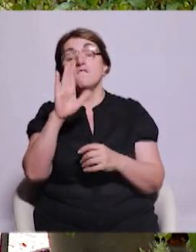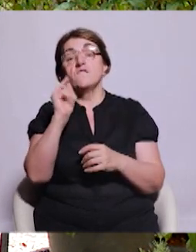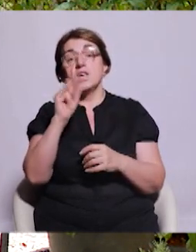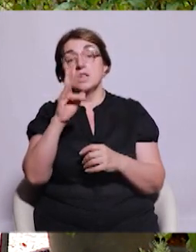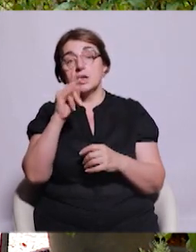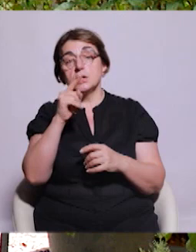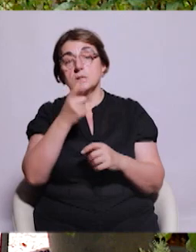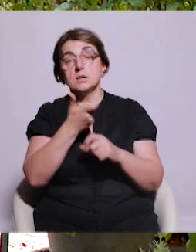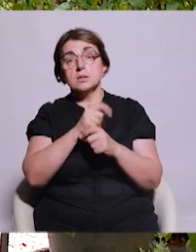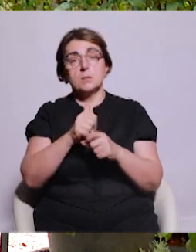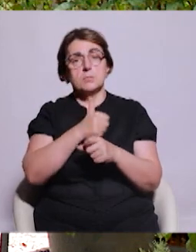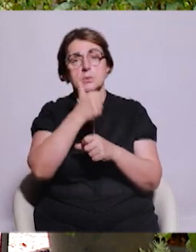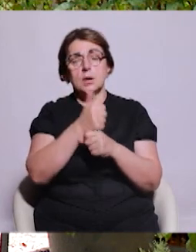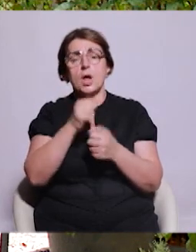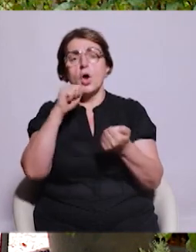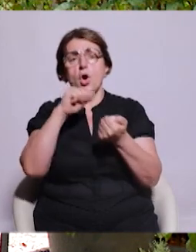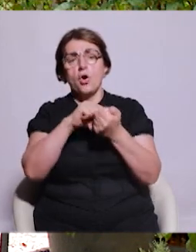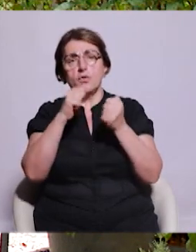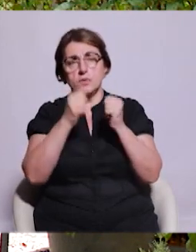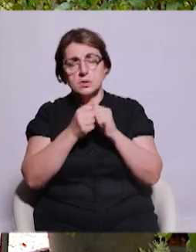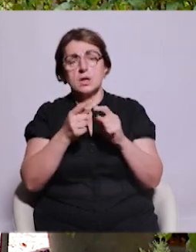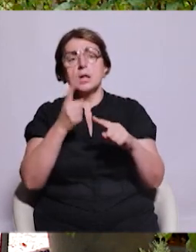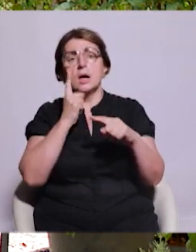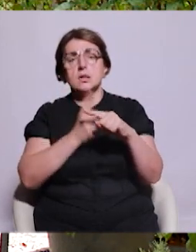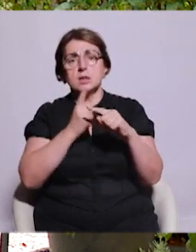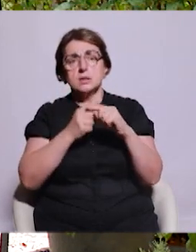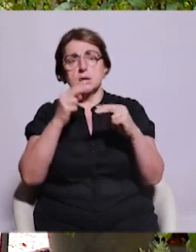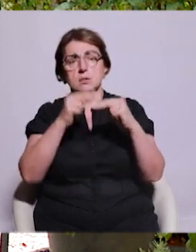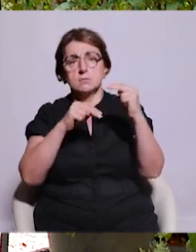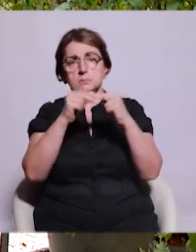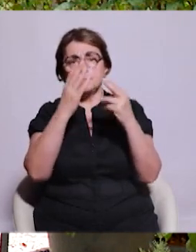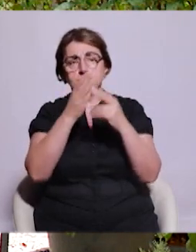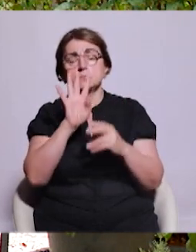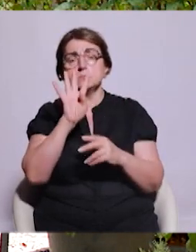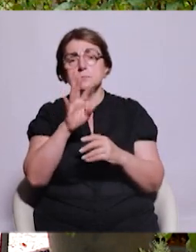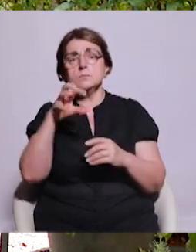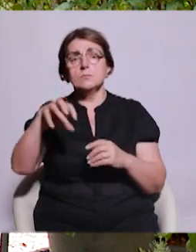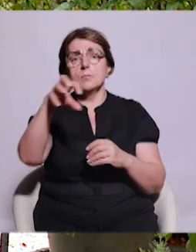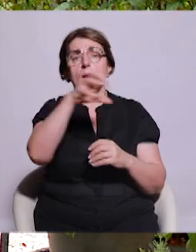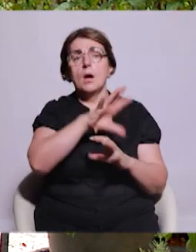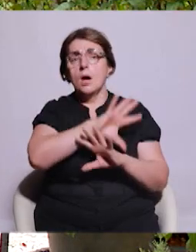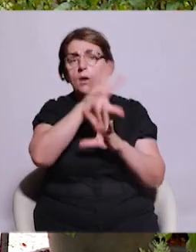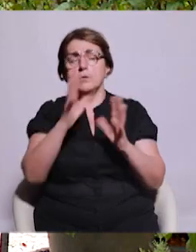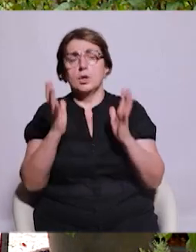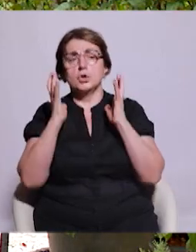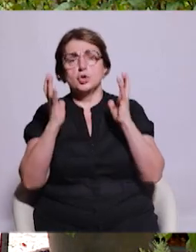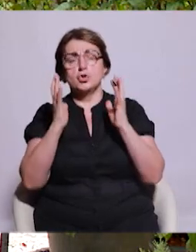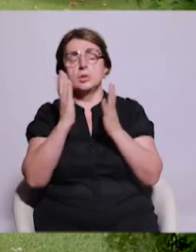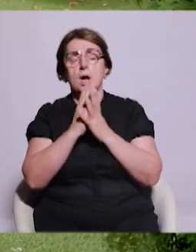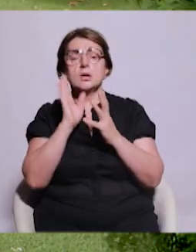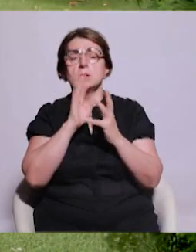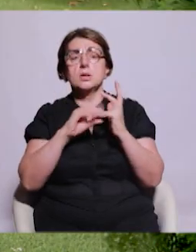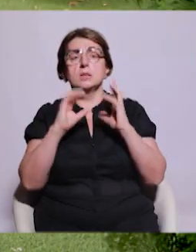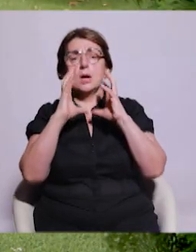შემადგენლობით გვანან, ისინი ძირითადად ქვისგან და მეტალისგან შედგებიან და ამ 4 პლანეტაში ყველაზე დიდი პლანეტა არის